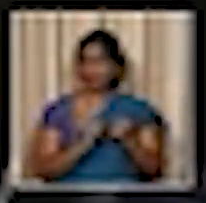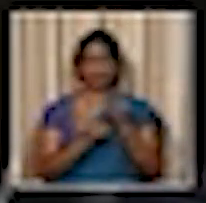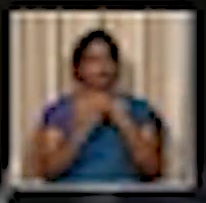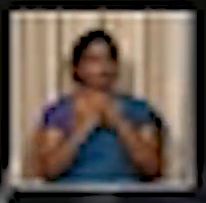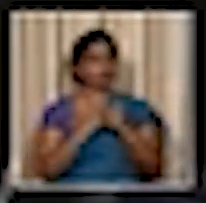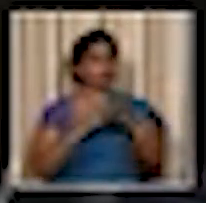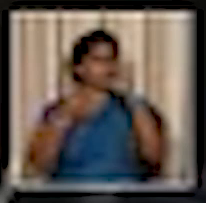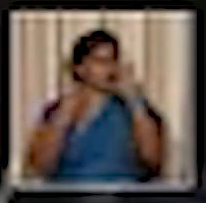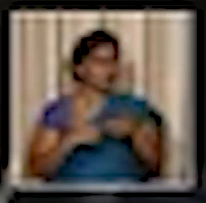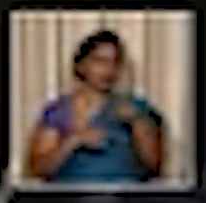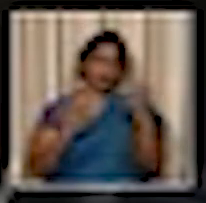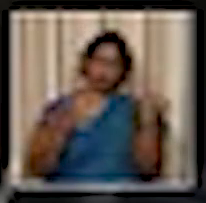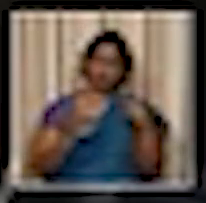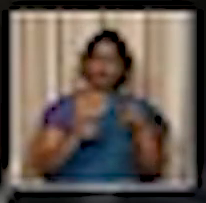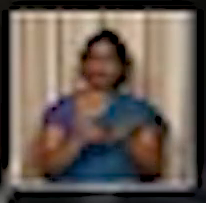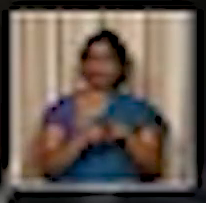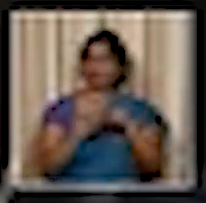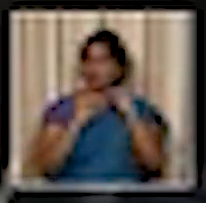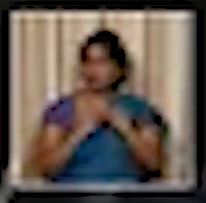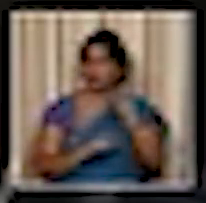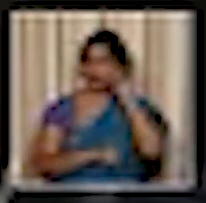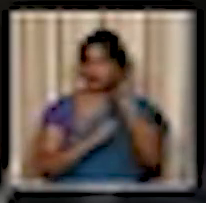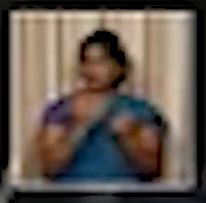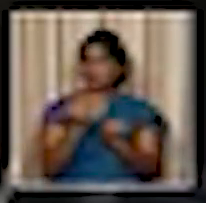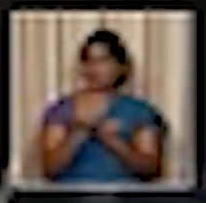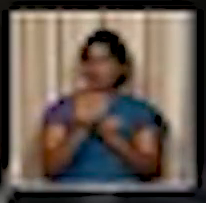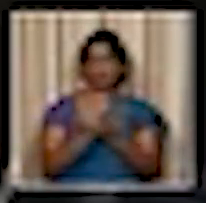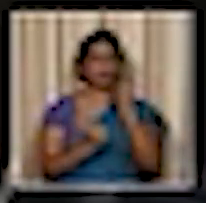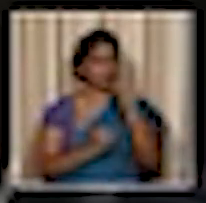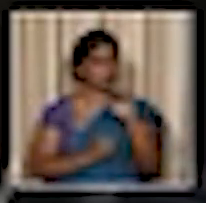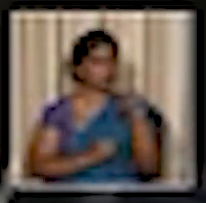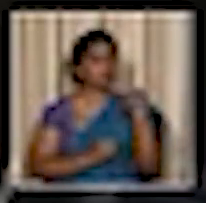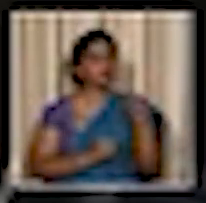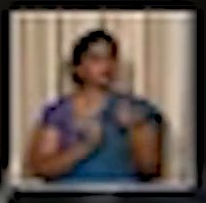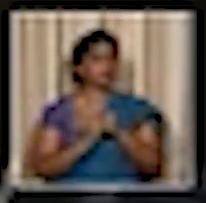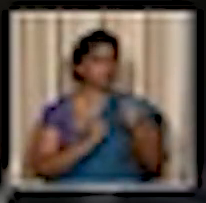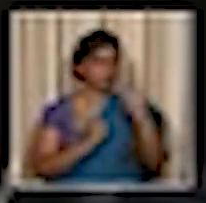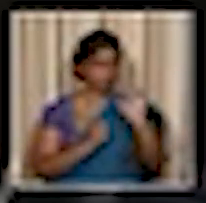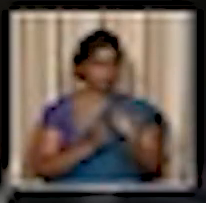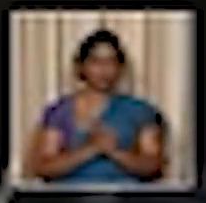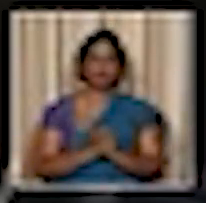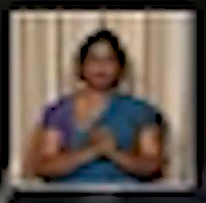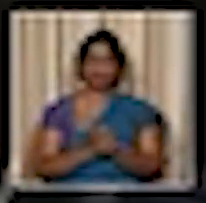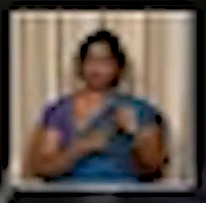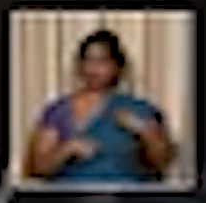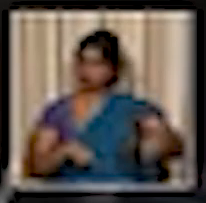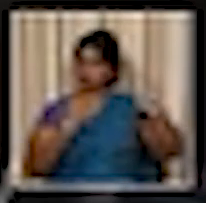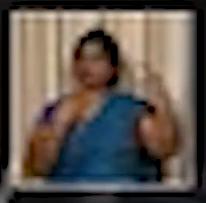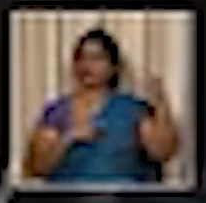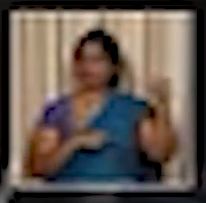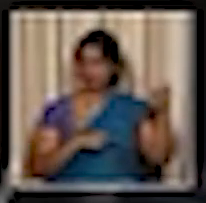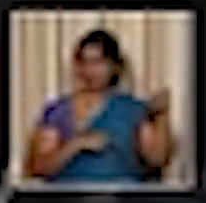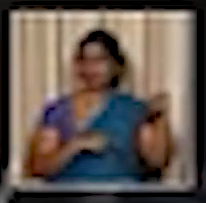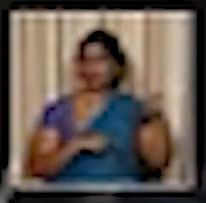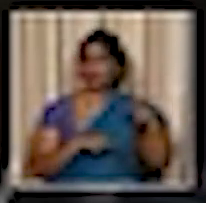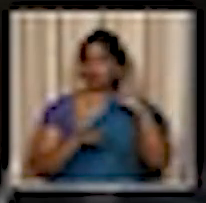විමර්ශනය අඩපන කිරීමට හෝ නැත්තං අපරාධකරුවාට සහය ලබාදීම සඳහා කටයුතු කරා කියලා. ඔහුමට අභියෝගයකුත් කරලා තිබුණා